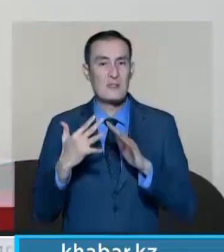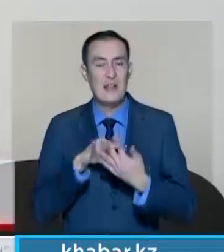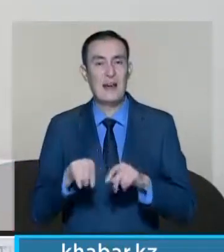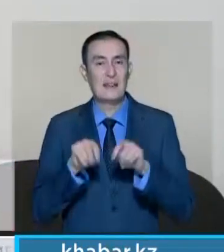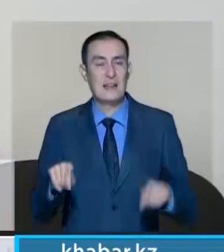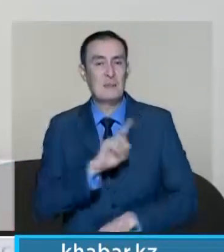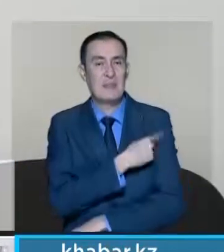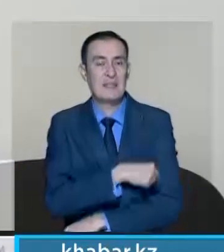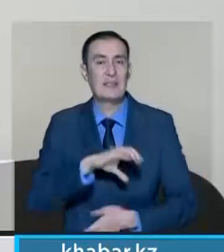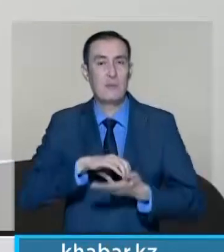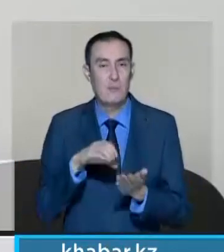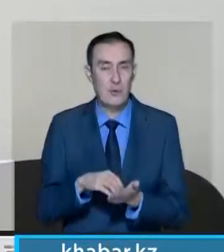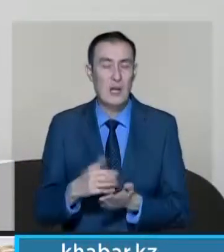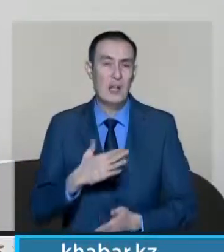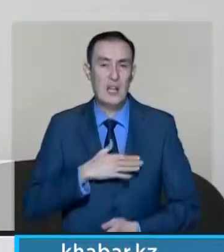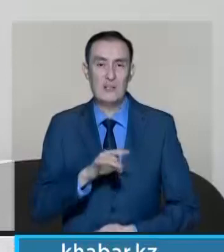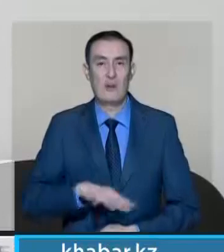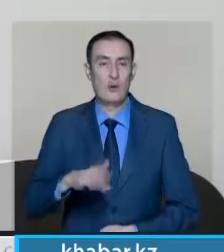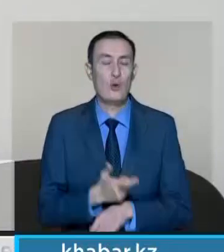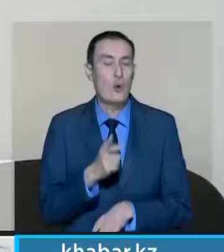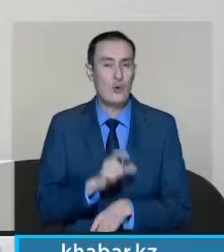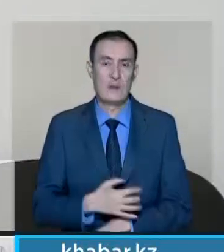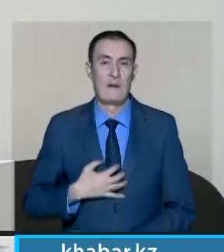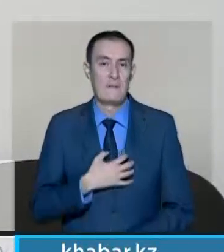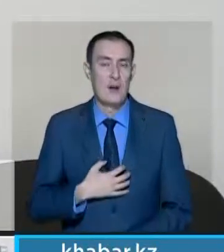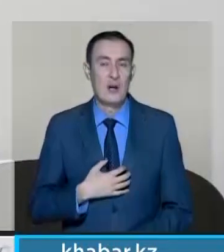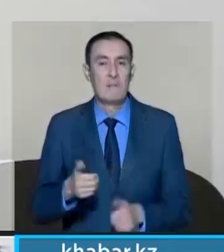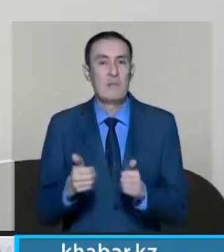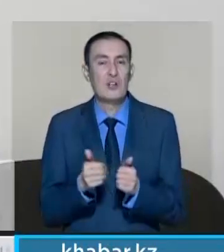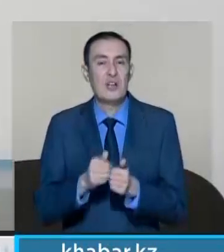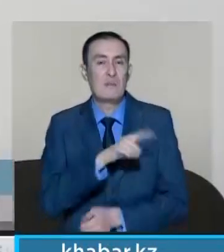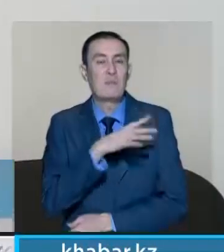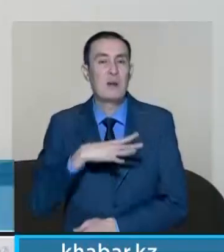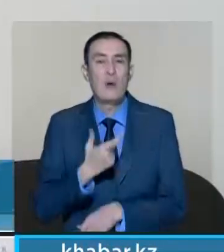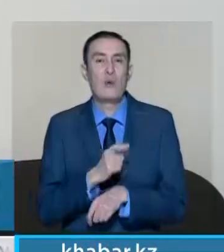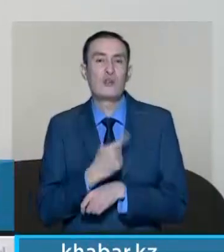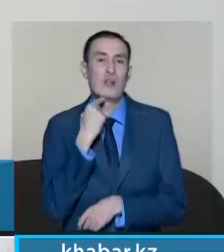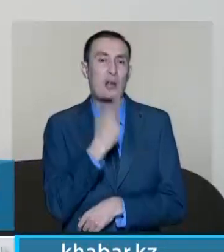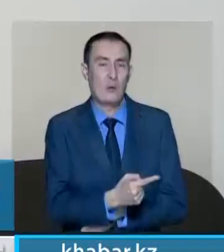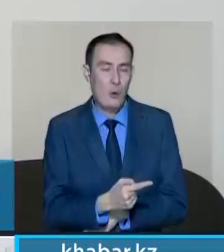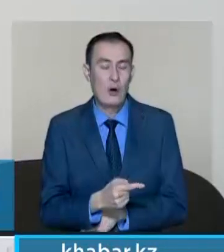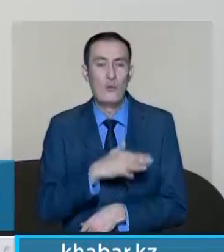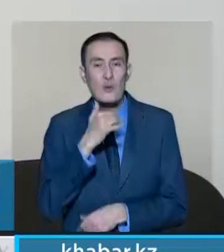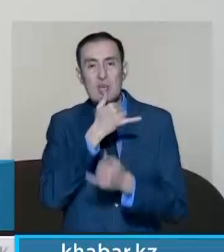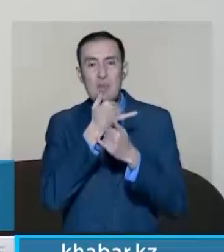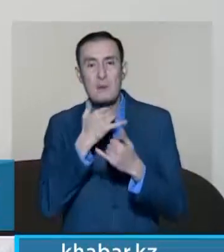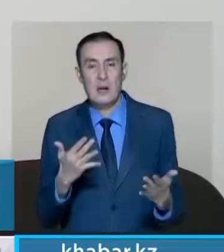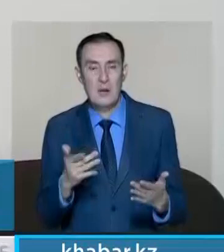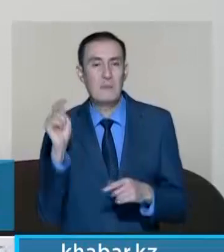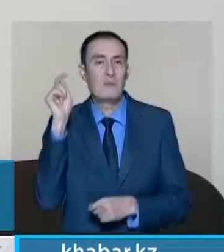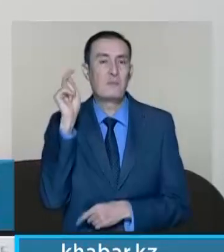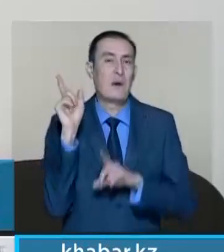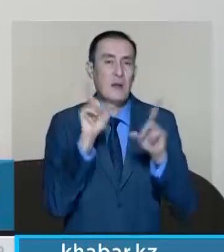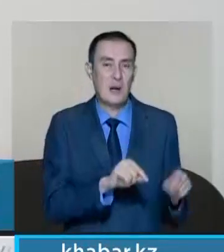открыли медицинский пункт. Для нашего района он очень важен. Ближайшая амбулатория была очень далеко отсюда. У многих не было возможности добраться